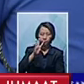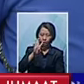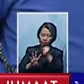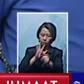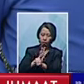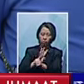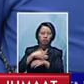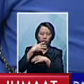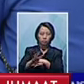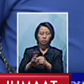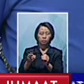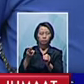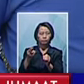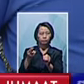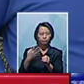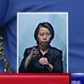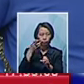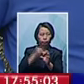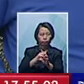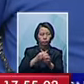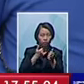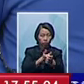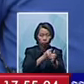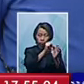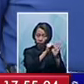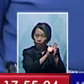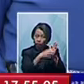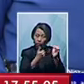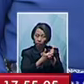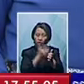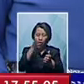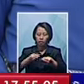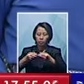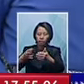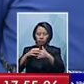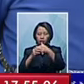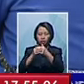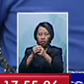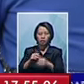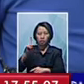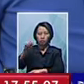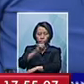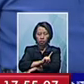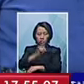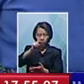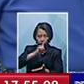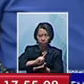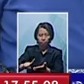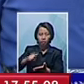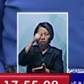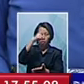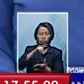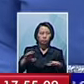tahun serta memenuhi syarat tertentu akan diberi kelonggaran 1 hari seminggu